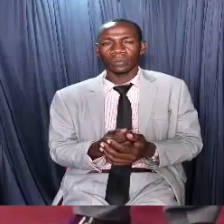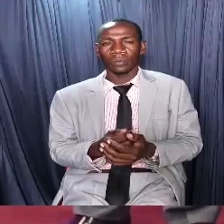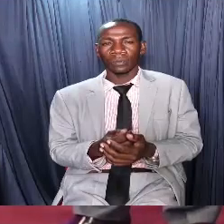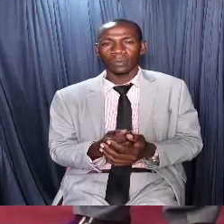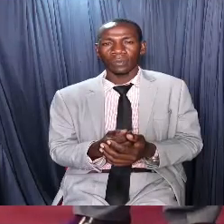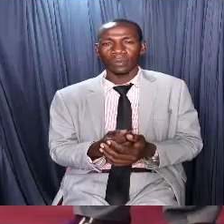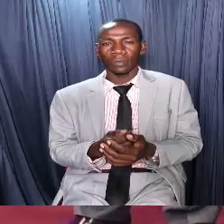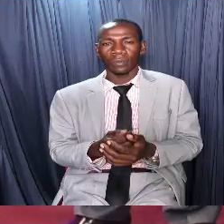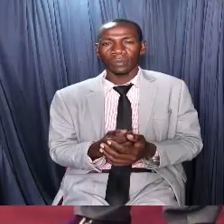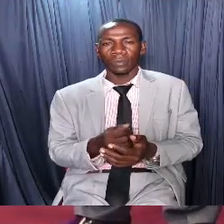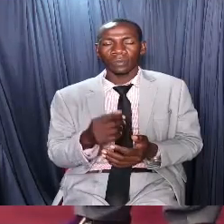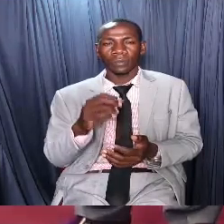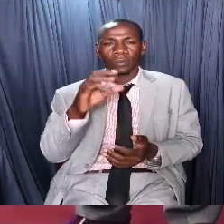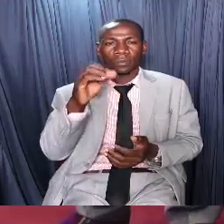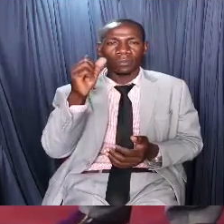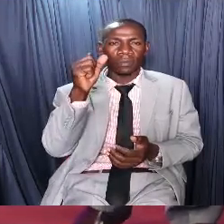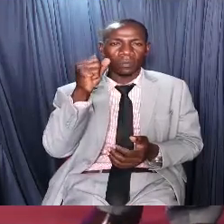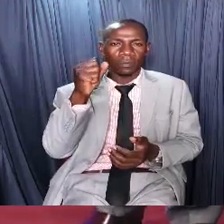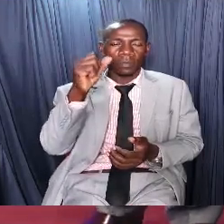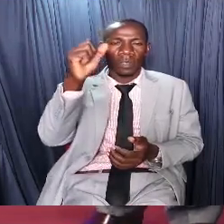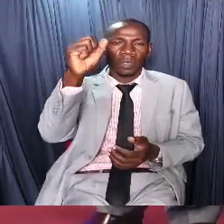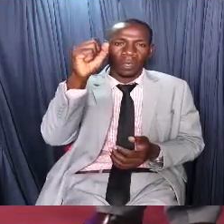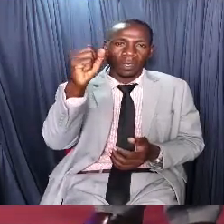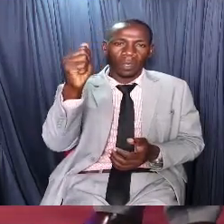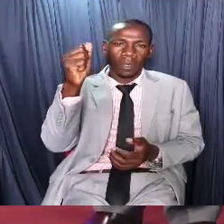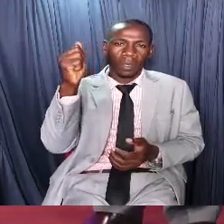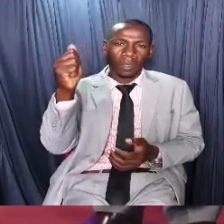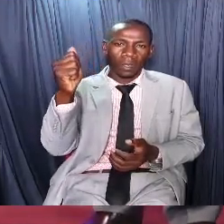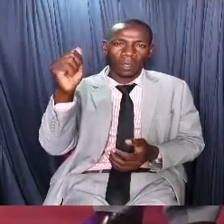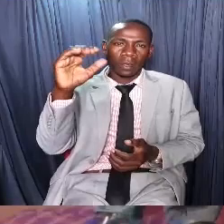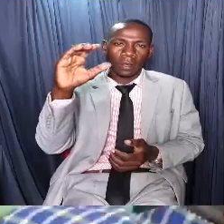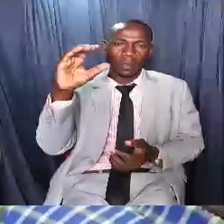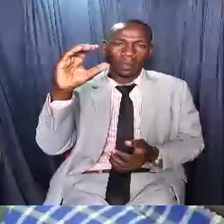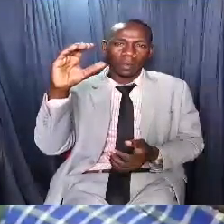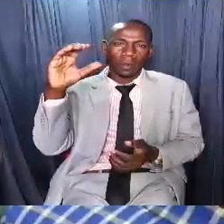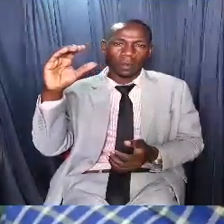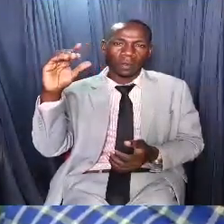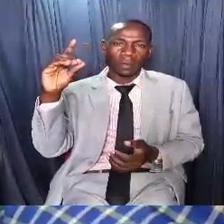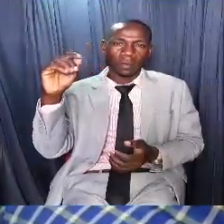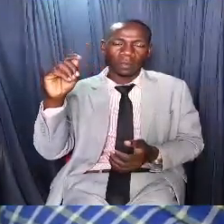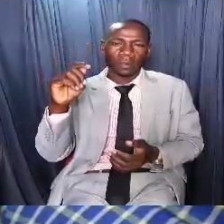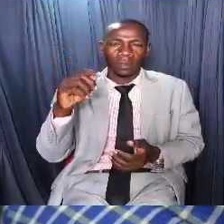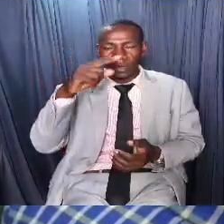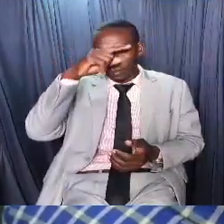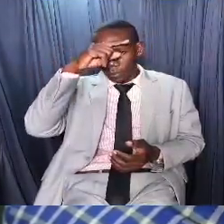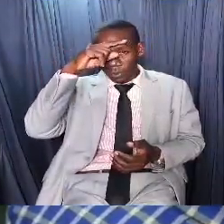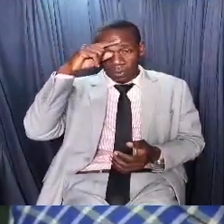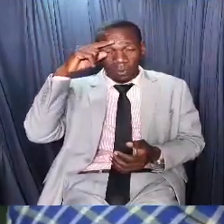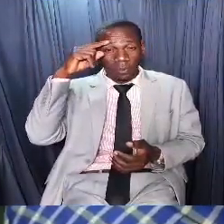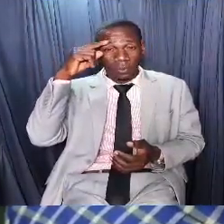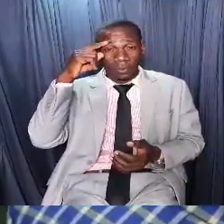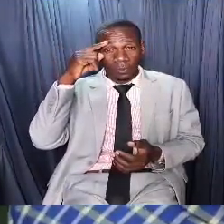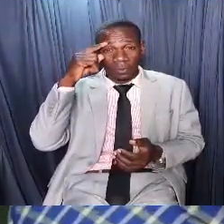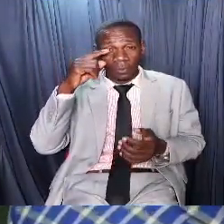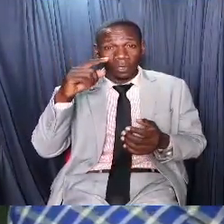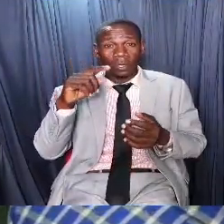Tusome hiyo Mhubiri 8:11. Ecclesiastes 8:11. Kwa sababu hukumu juu ya